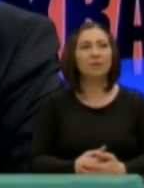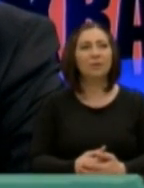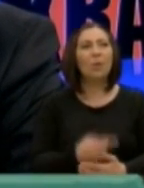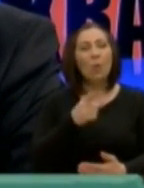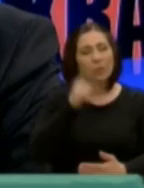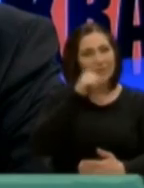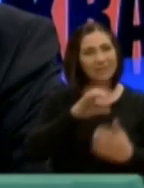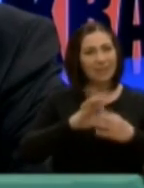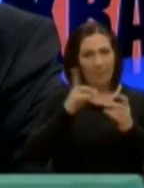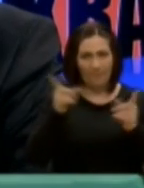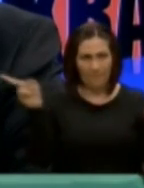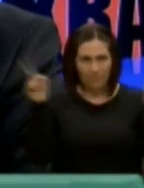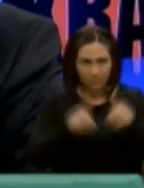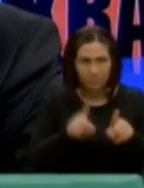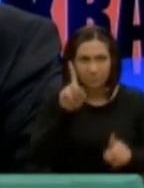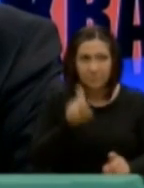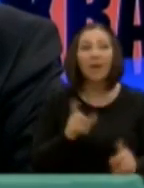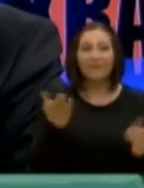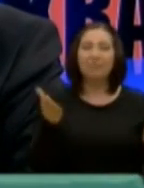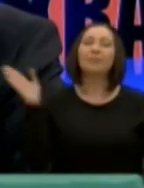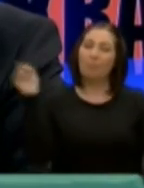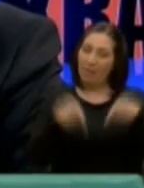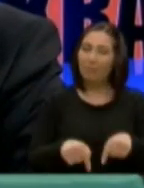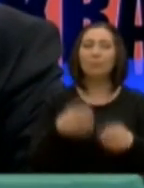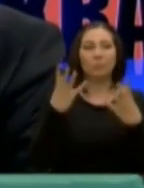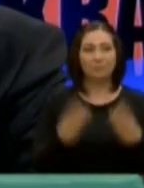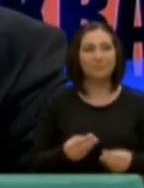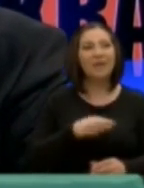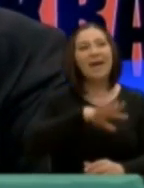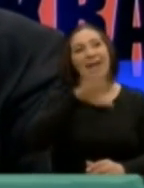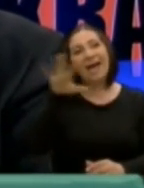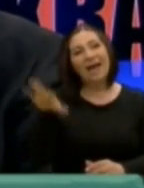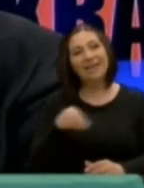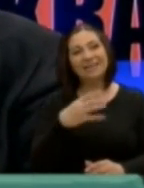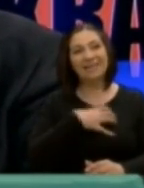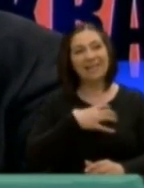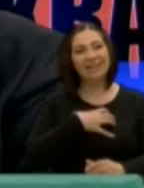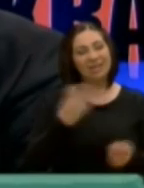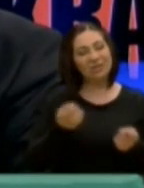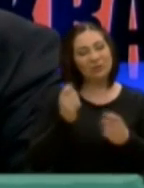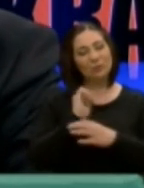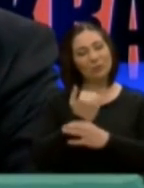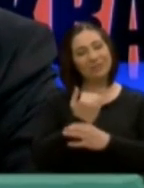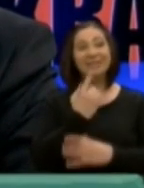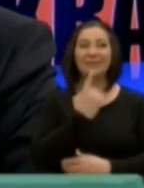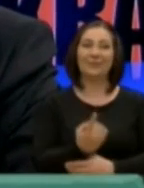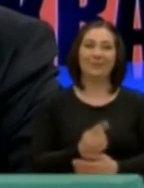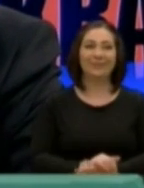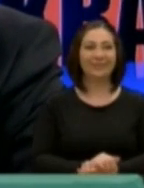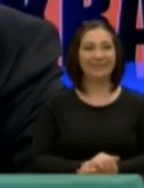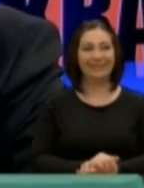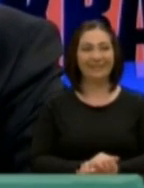Ondan dolayı. Peki bir araya gelmişsiniz galiba, evet, ne oldu? Evet, geldik. Efendim herkes yaptığı işin ustası diyoruz. Güzel,